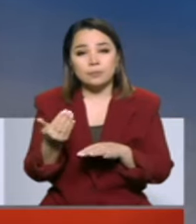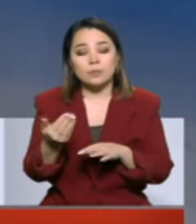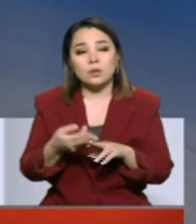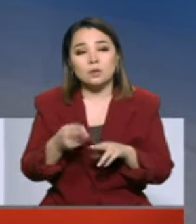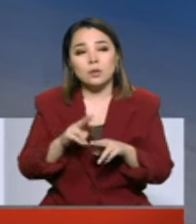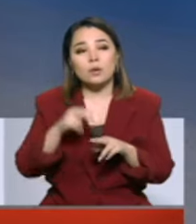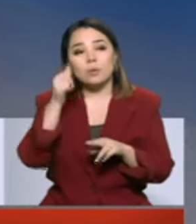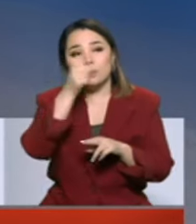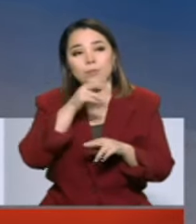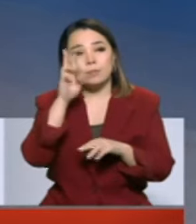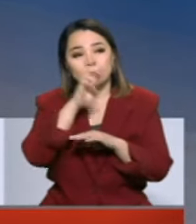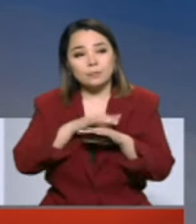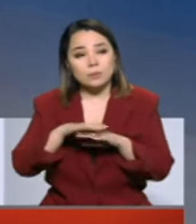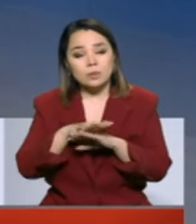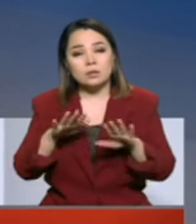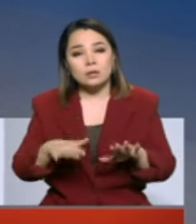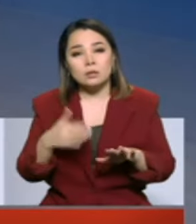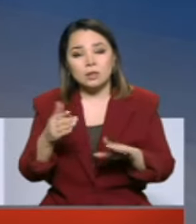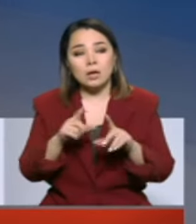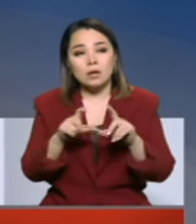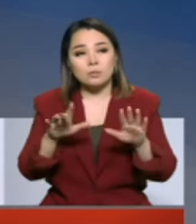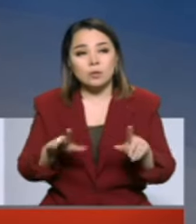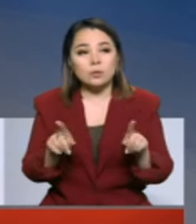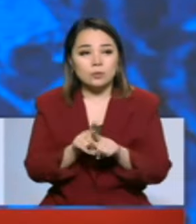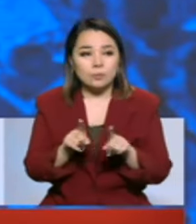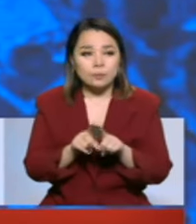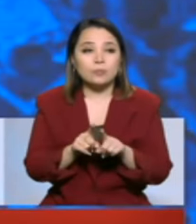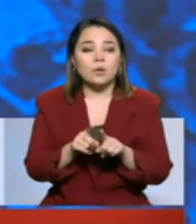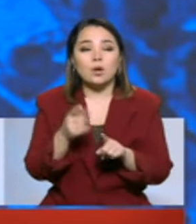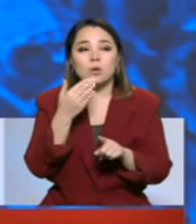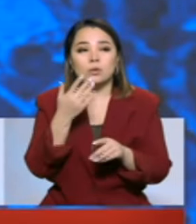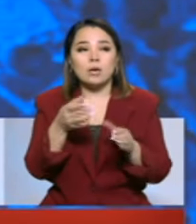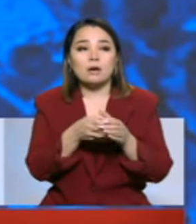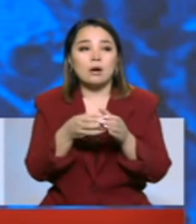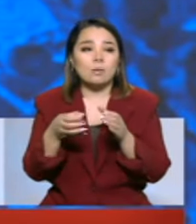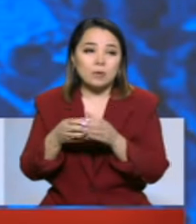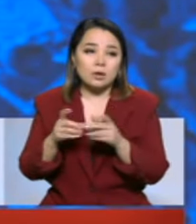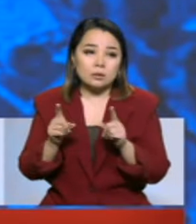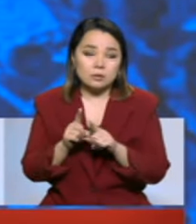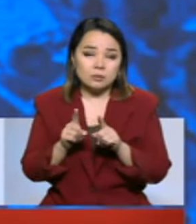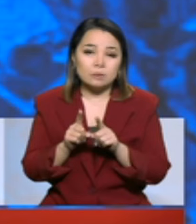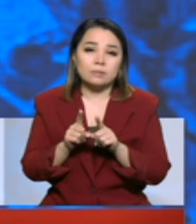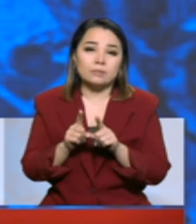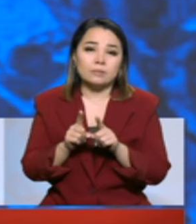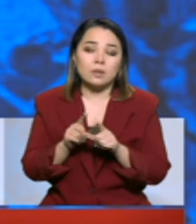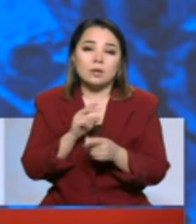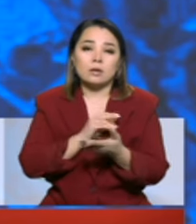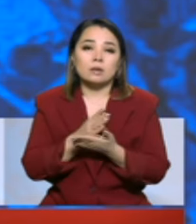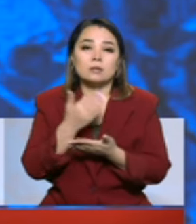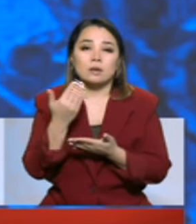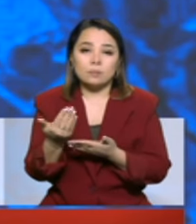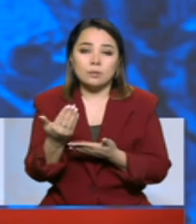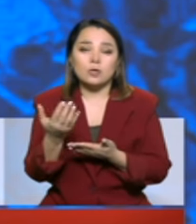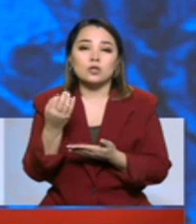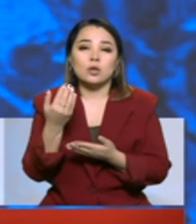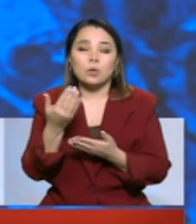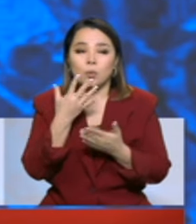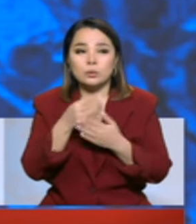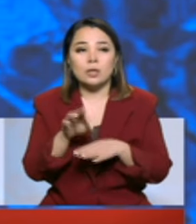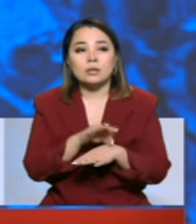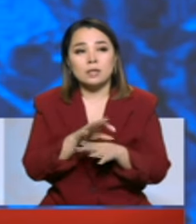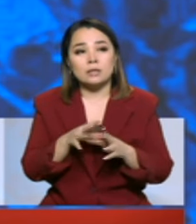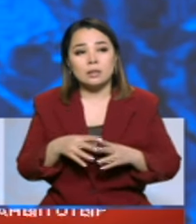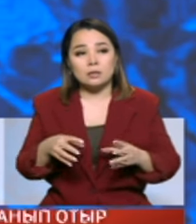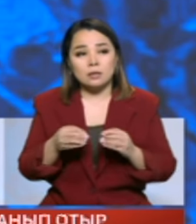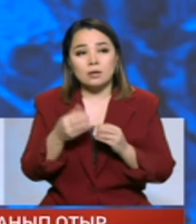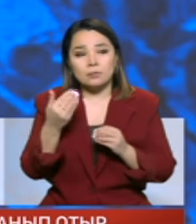Биыл мемлекеттік мекемелердің және ұлттық компаниялардың қызметкерлері және олардың жұбайлары